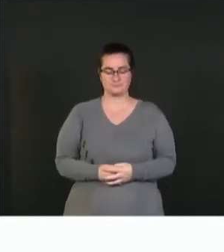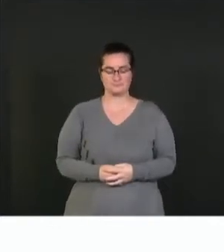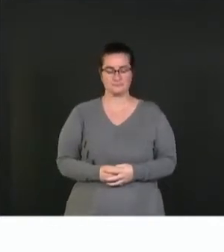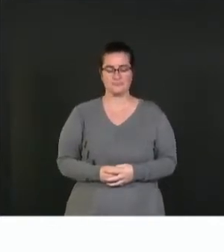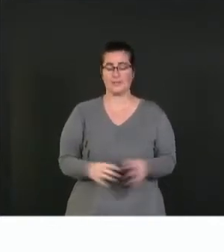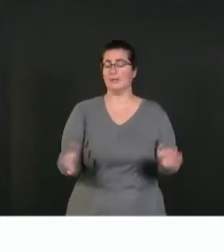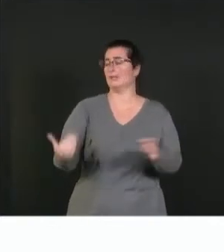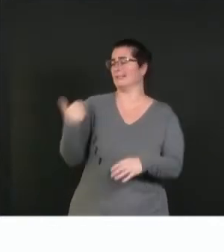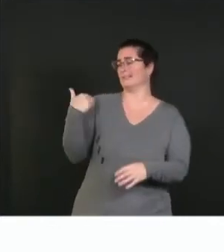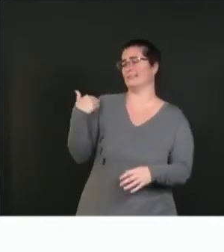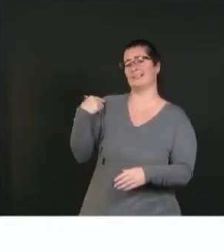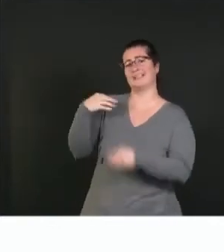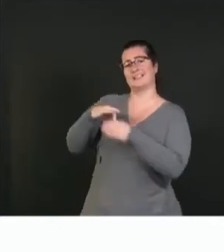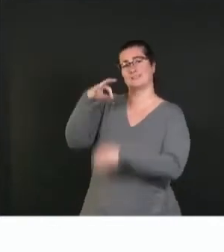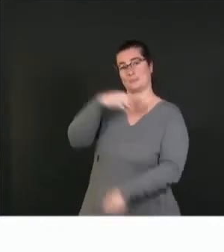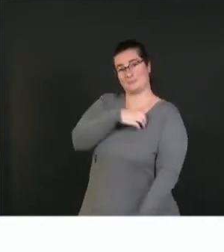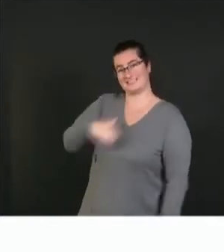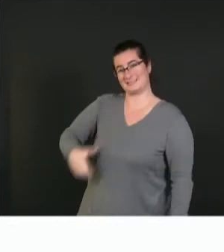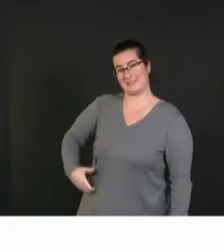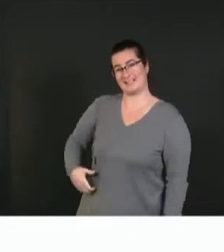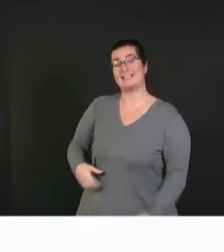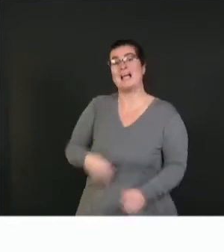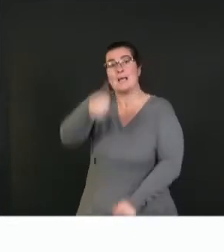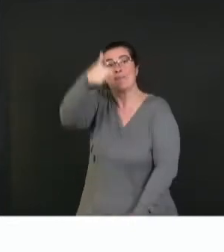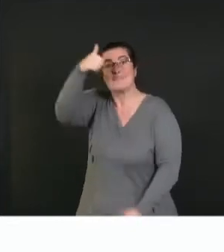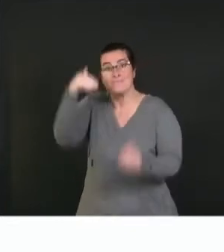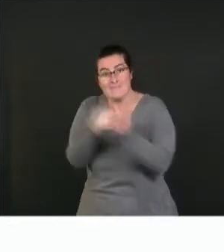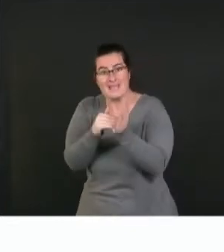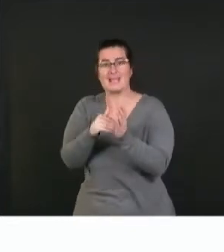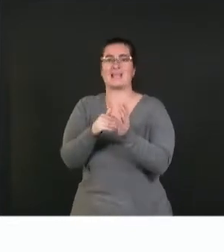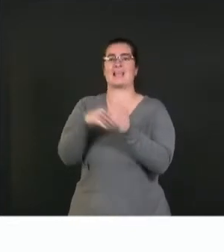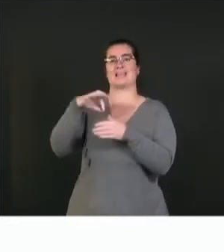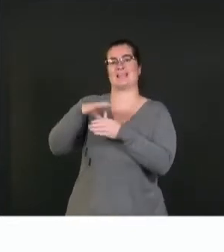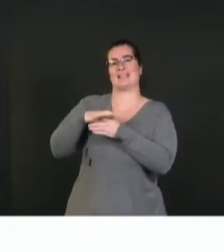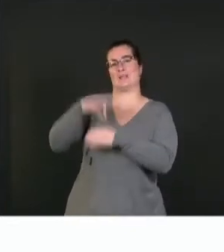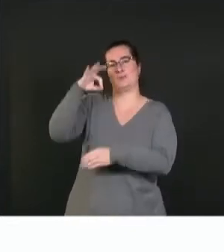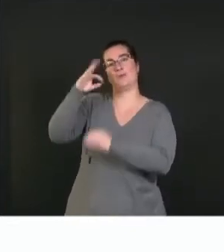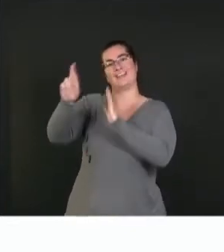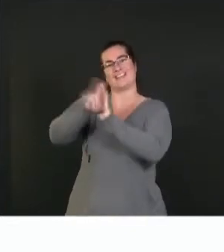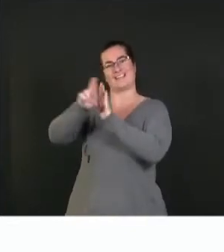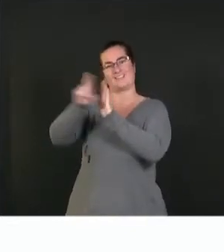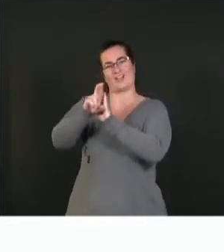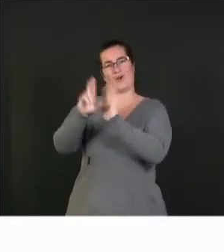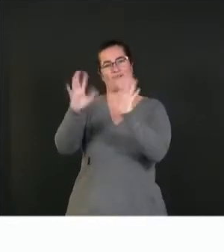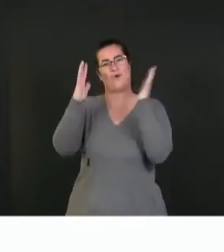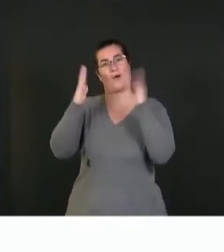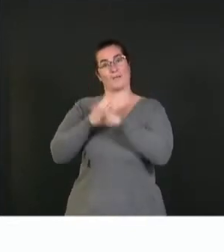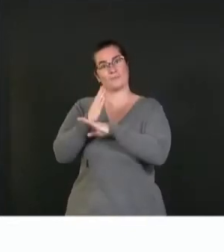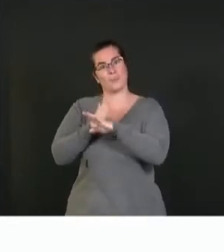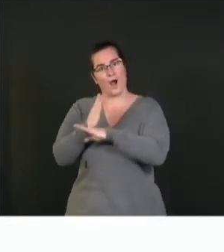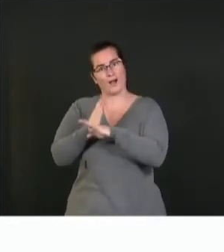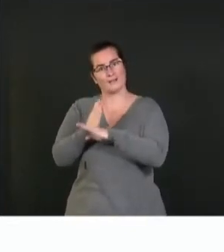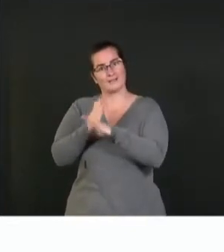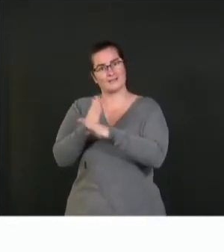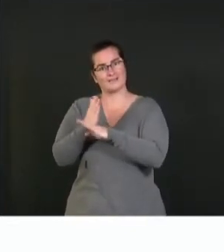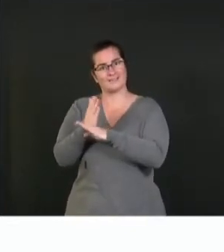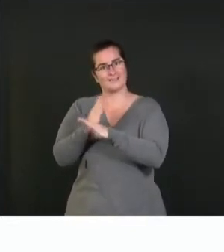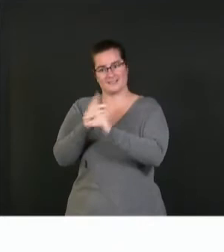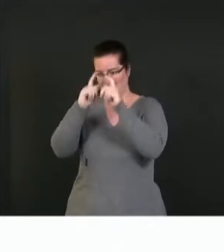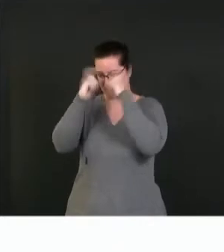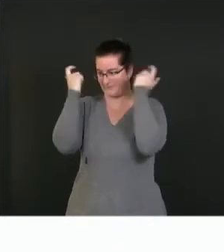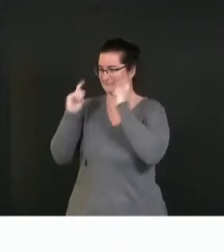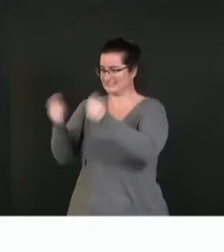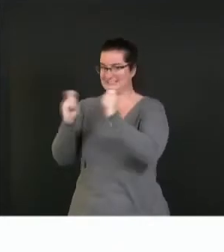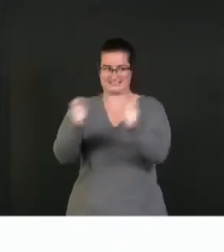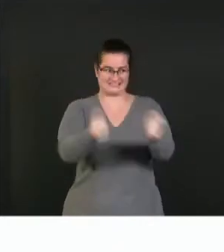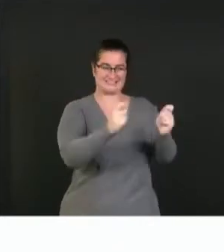dernières élections municipales, il y a plus de 1000 élus référents forêt-bois qui ont été désignés dans les collectivités, alors qu'il n'y en avait quasiment pas avant. Donc ça montre en fait une vraie